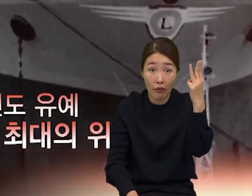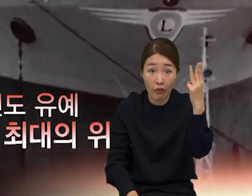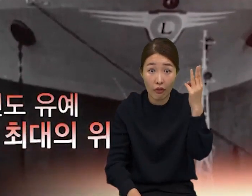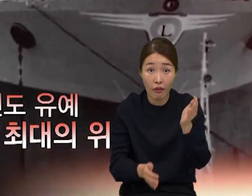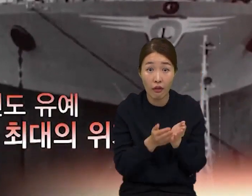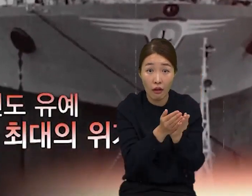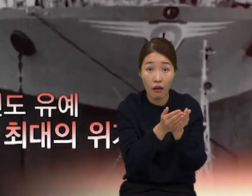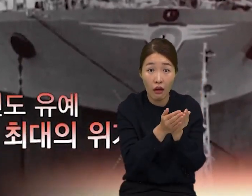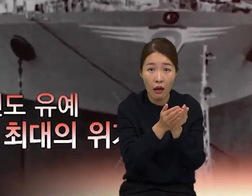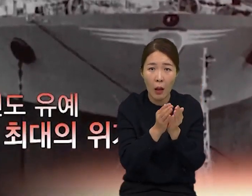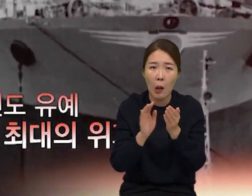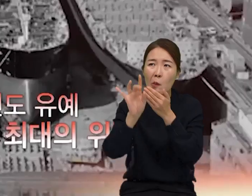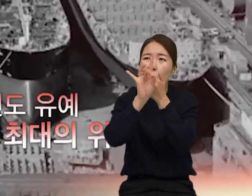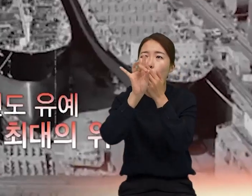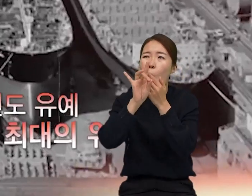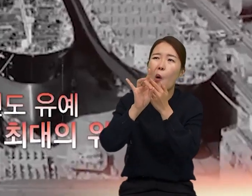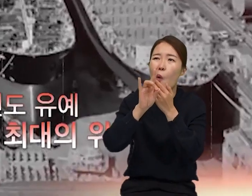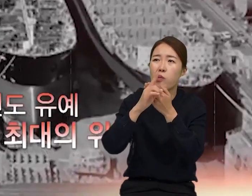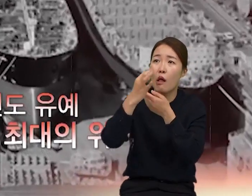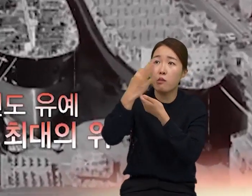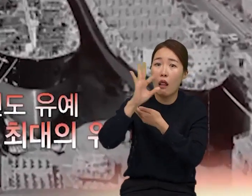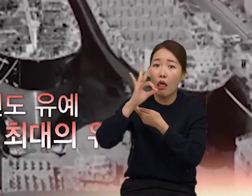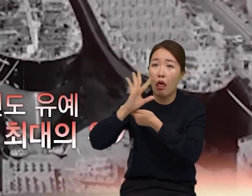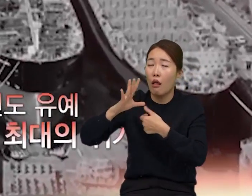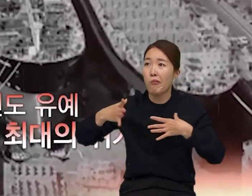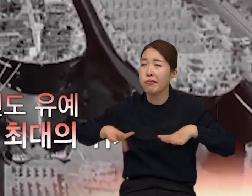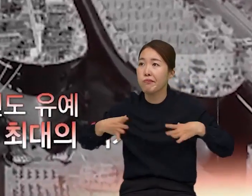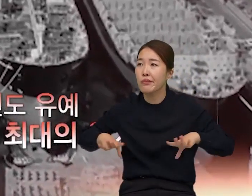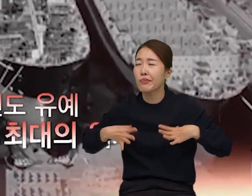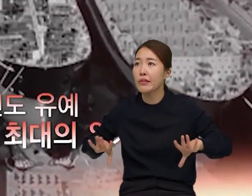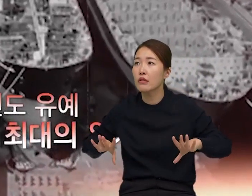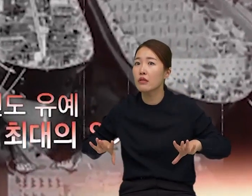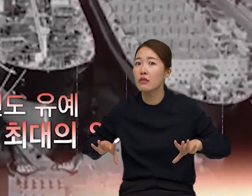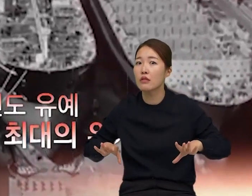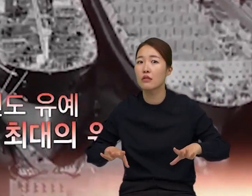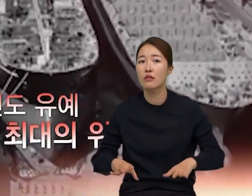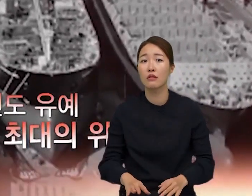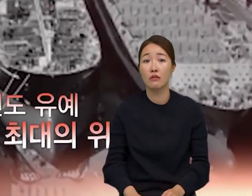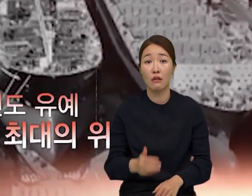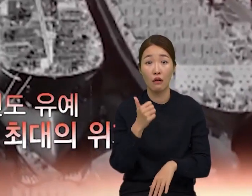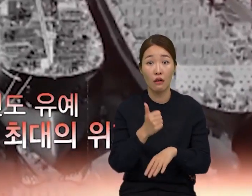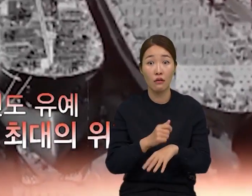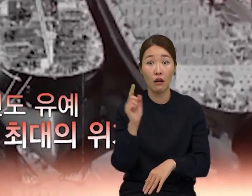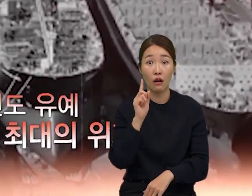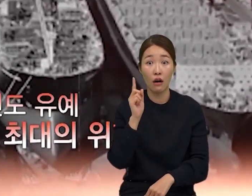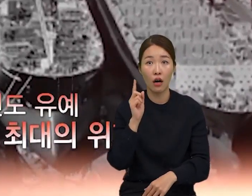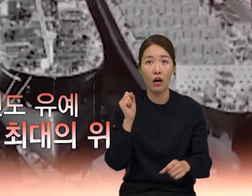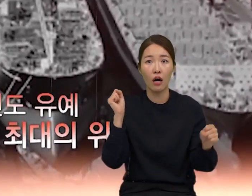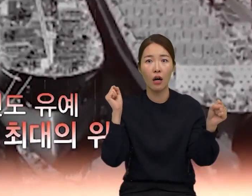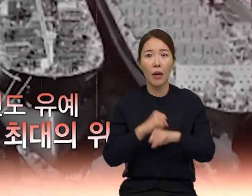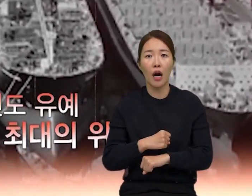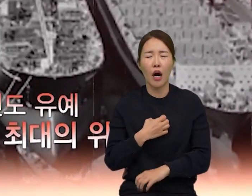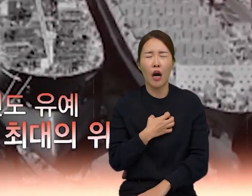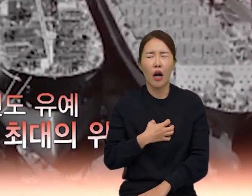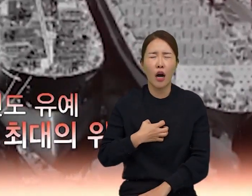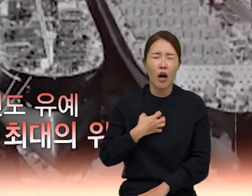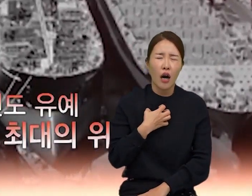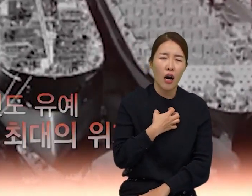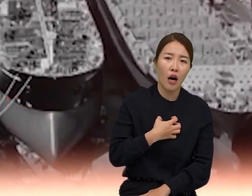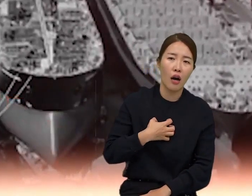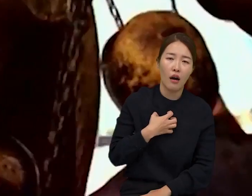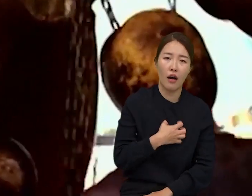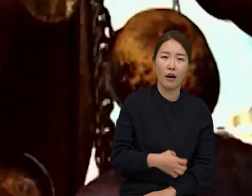3척은 인도 일자 등을 핑계로 인수해가지 않았다. 현대 조선소는 출범하자마자 망할 위기에